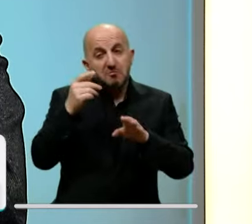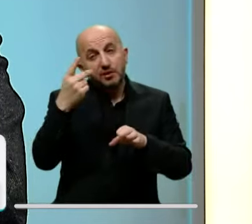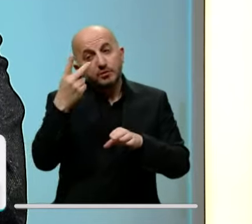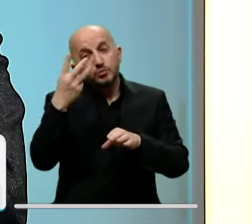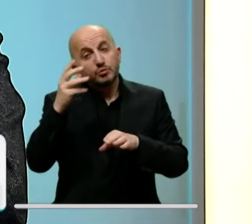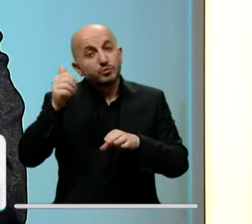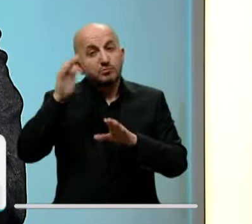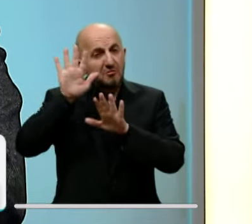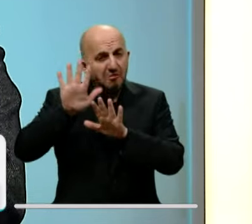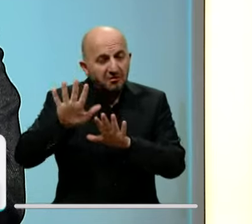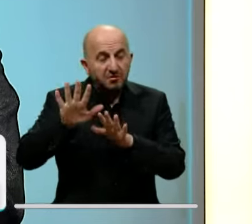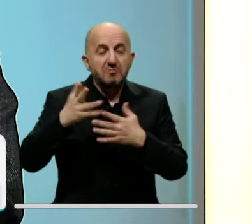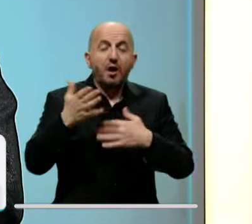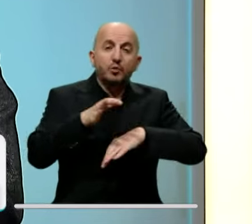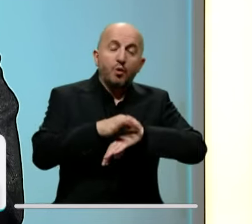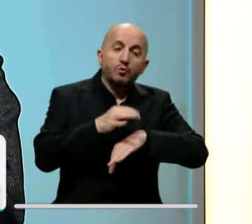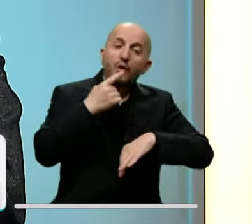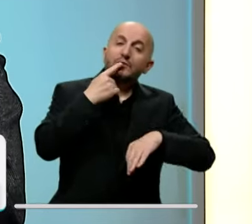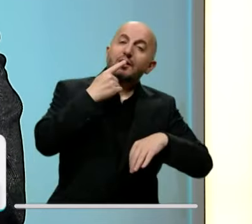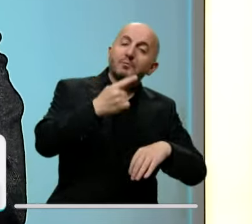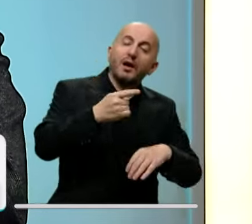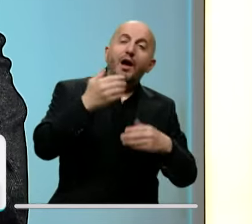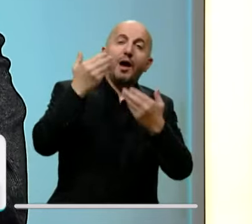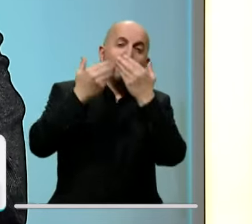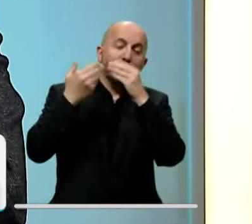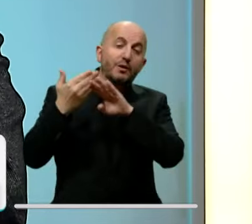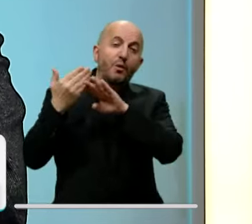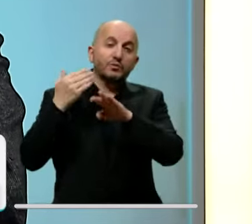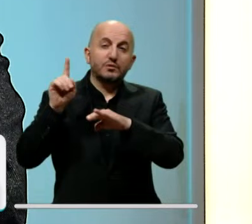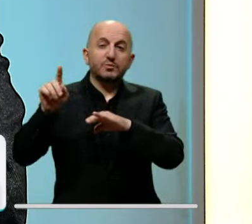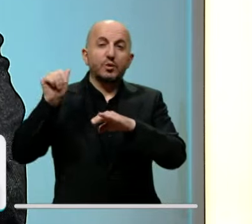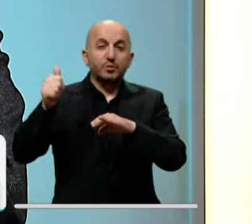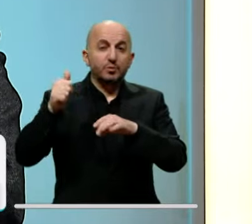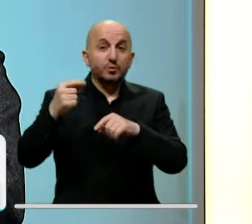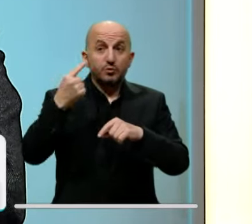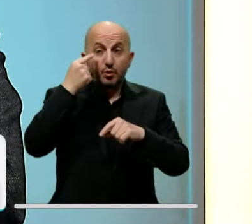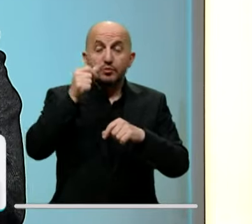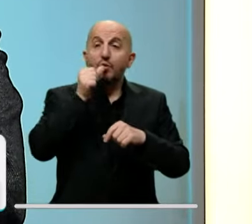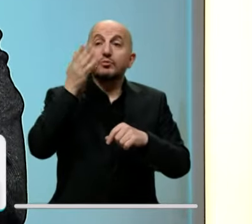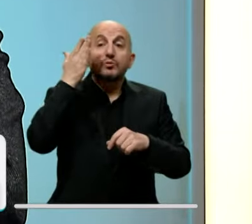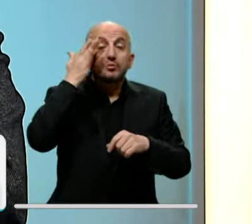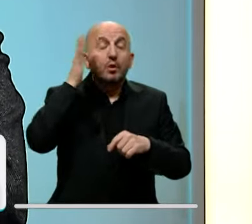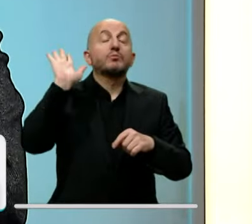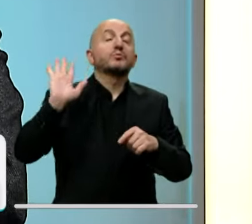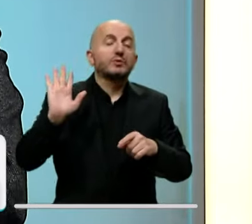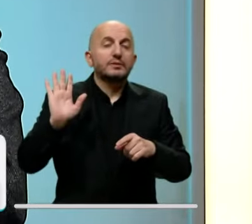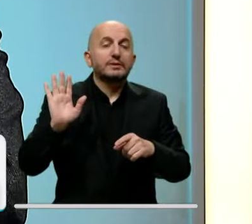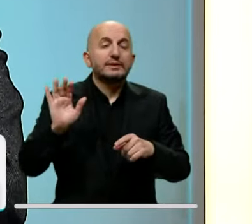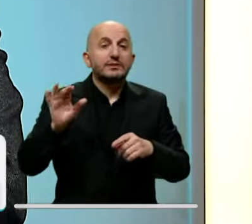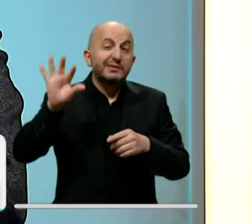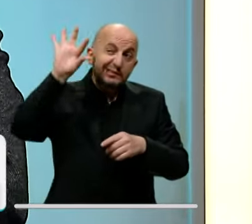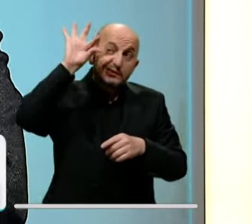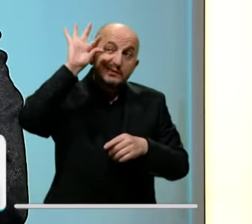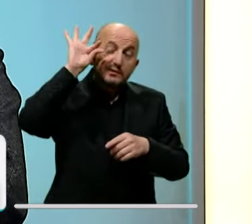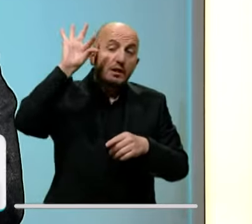sürebilecek hatta Doktor şunu demiştir ameliyat Öncesinde bir gün gözüne su sürmeyecek bir E hani oraya bir ilaç